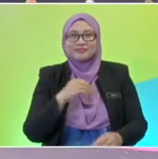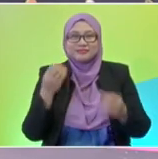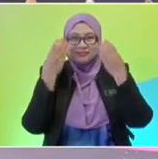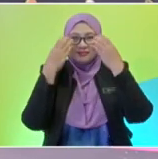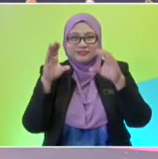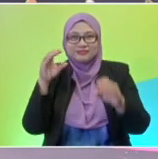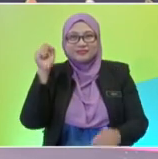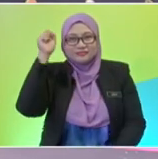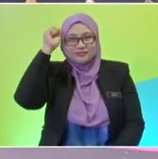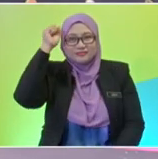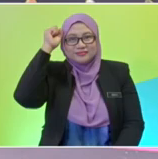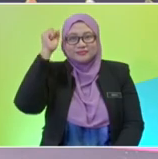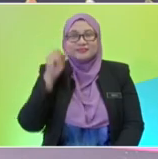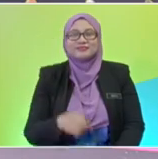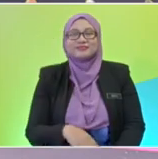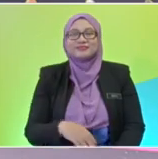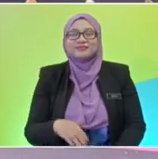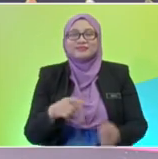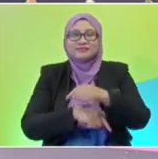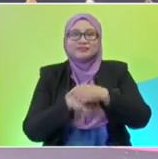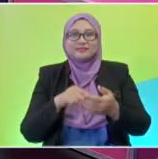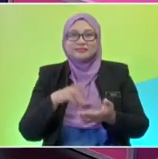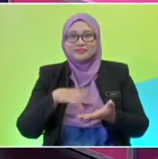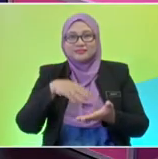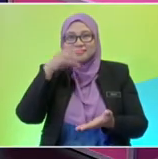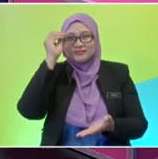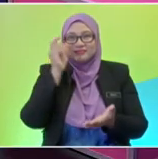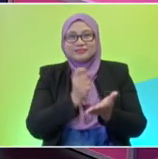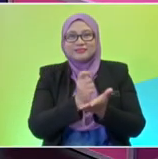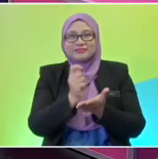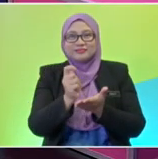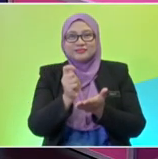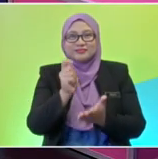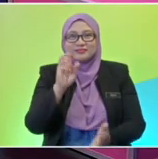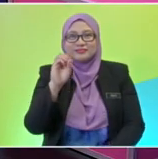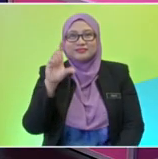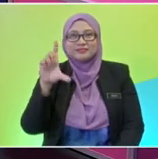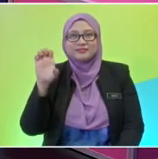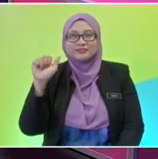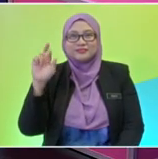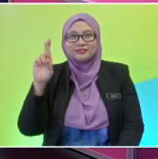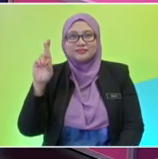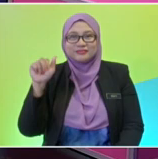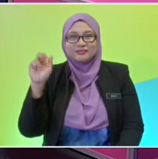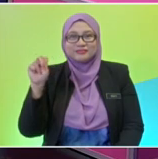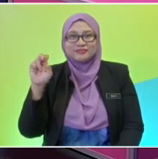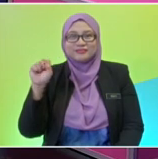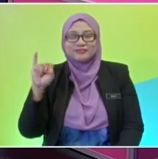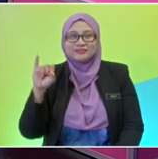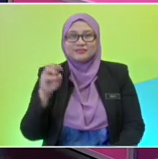oke untuk hari ini kita sedang belajar tentang toleransi cukup baik untuk kita perhatikan dalam kalangan ahli keluarga